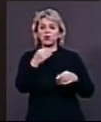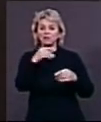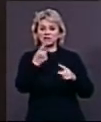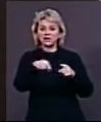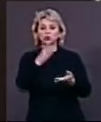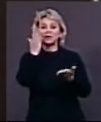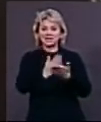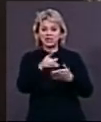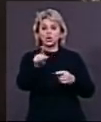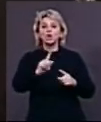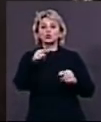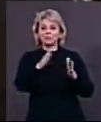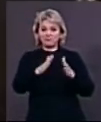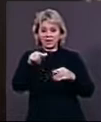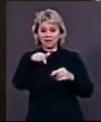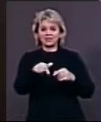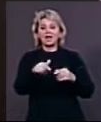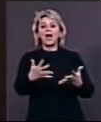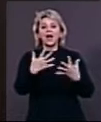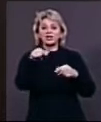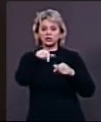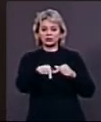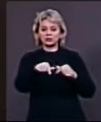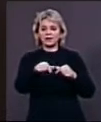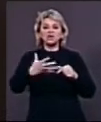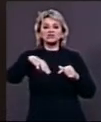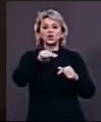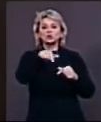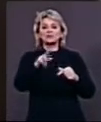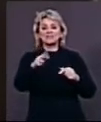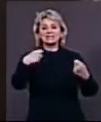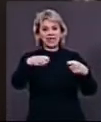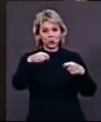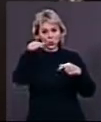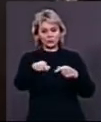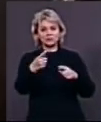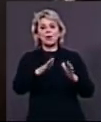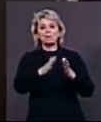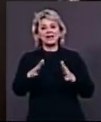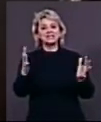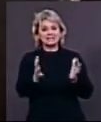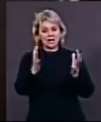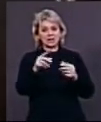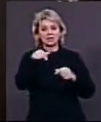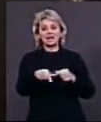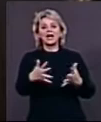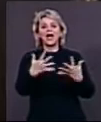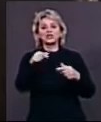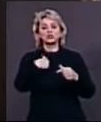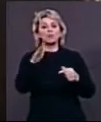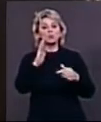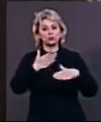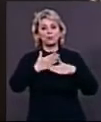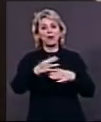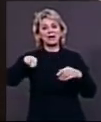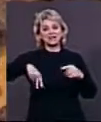какой он есть. Чтобы порядок. Конечно, конечно. Все, кто здесь торгует, и порядок сохраняют. Да, конечно, мы будем